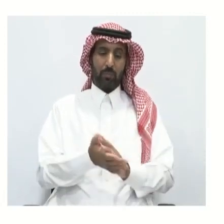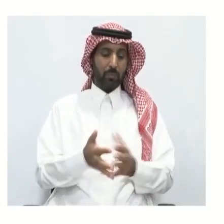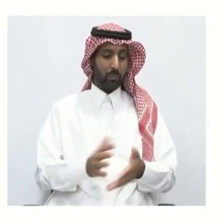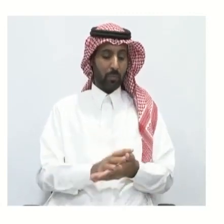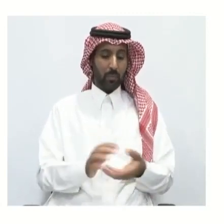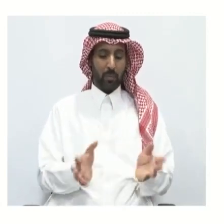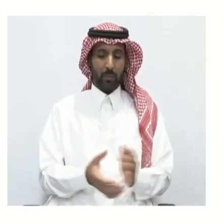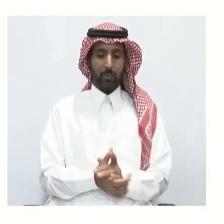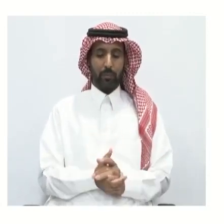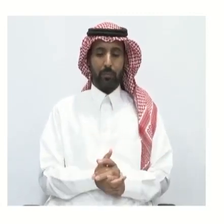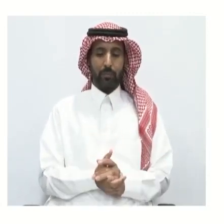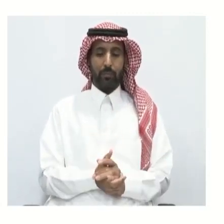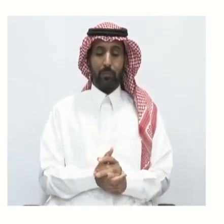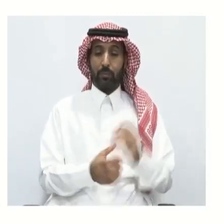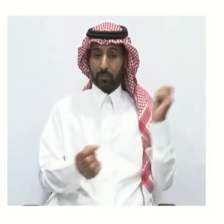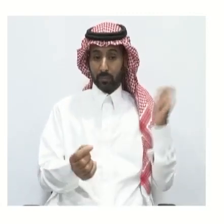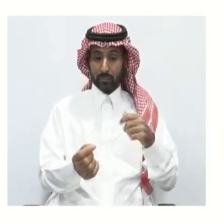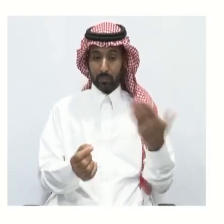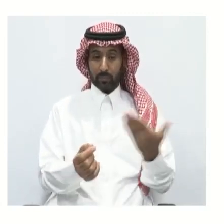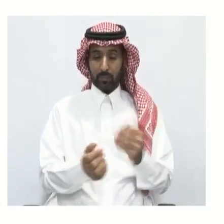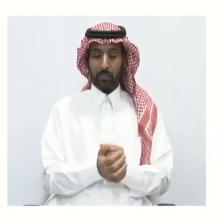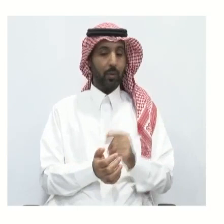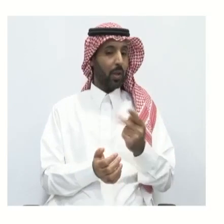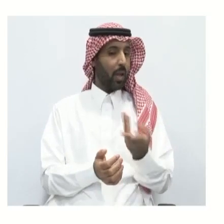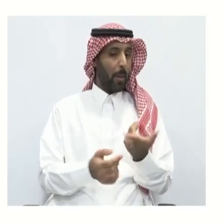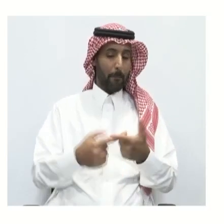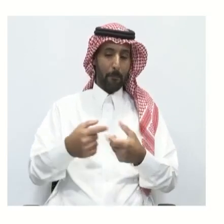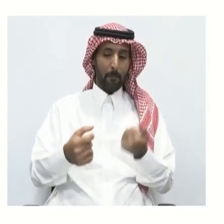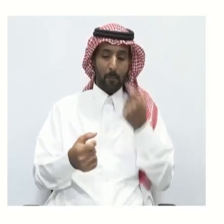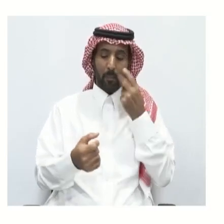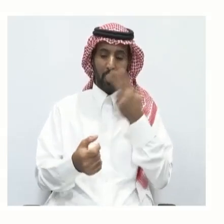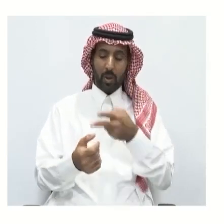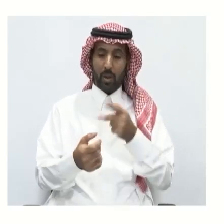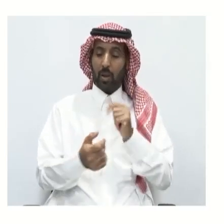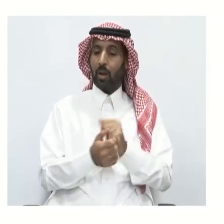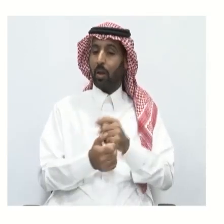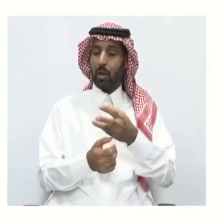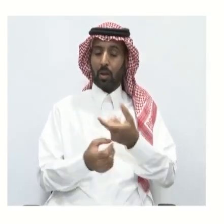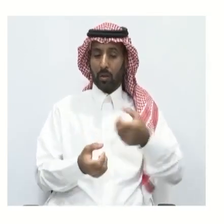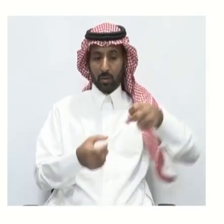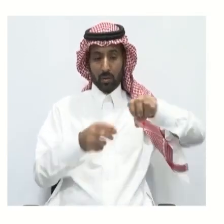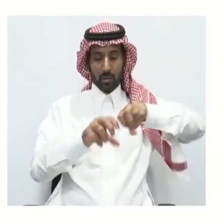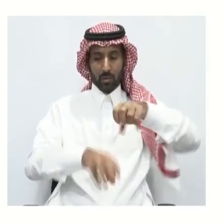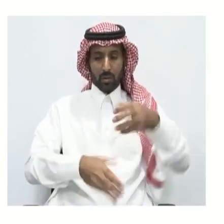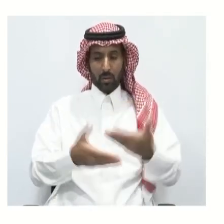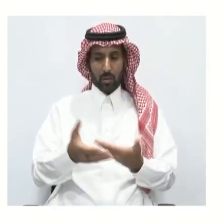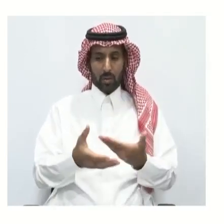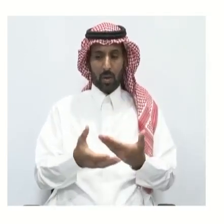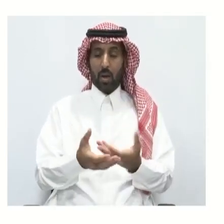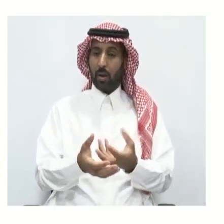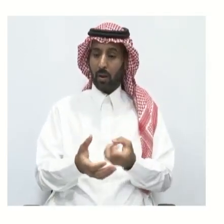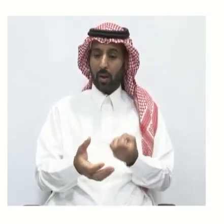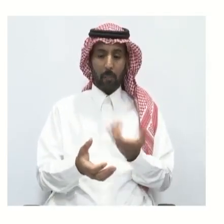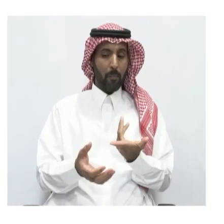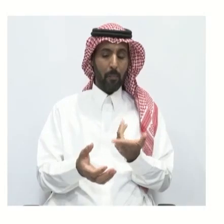الماده اهدافنا نحسب المردود النظري للتفاعل الكيميائي من البيانات نحدد